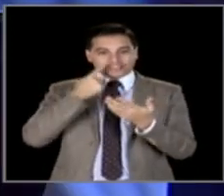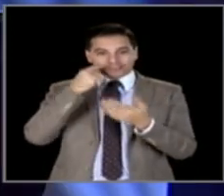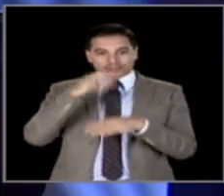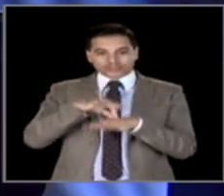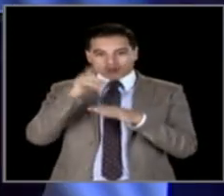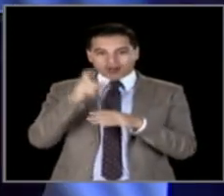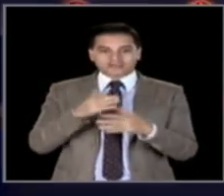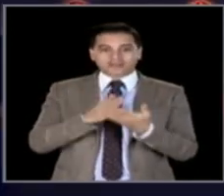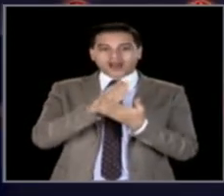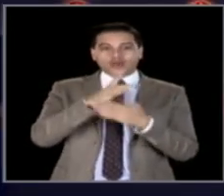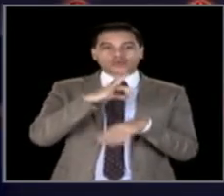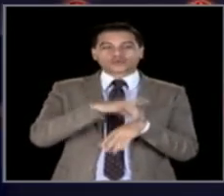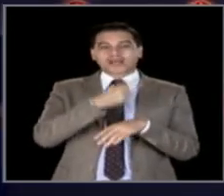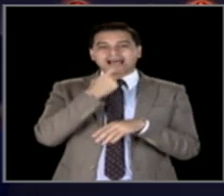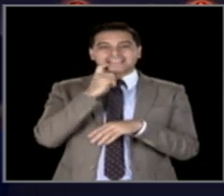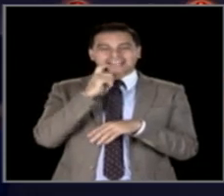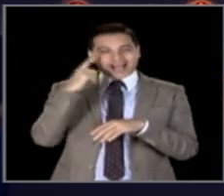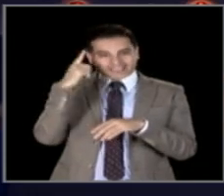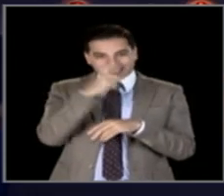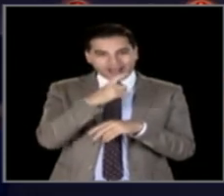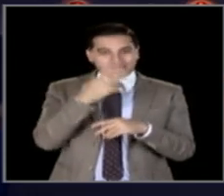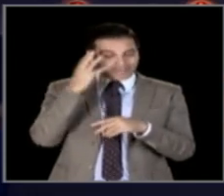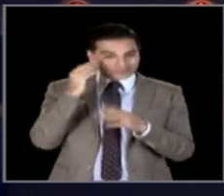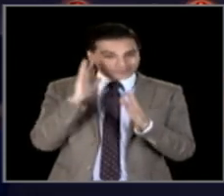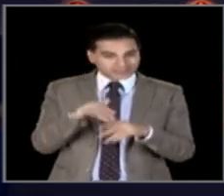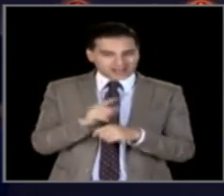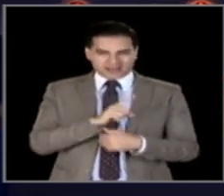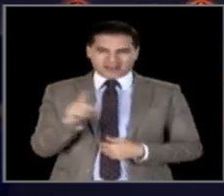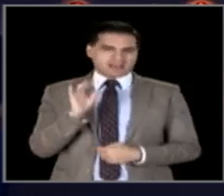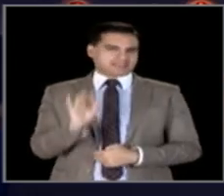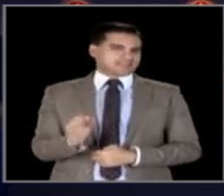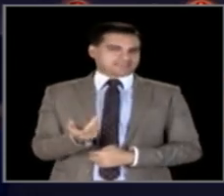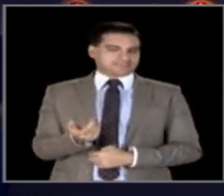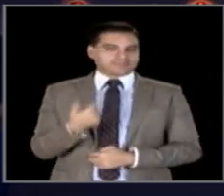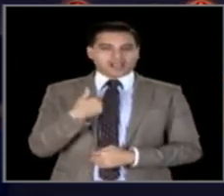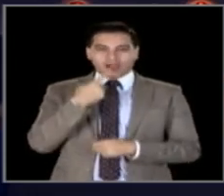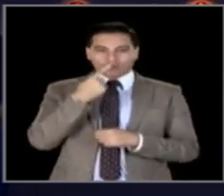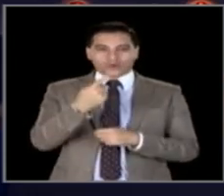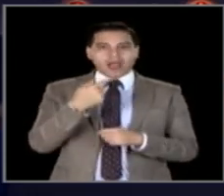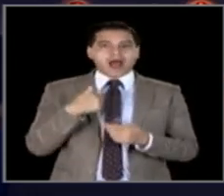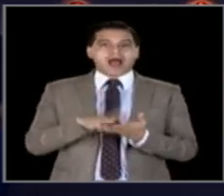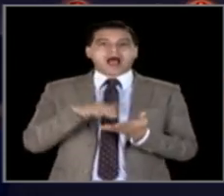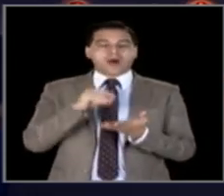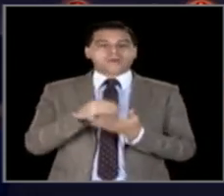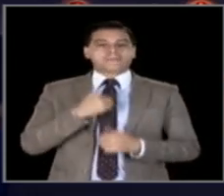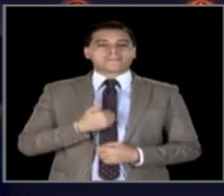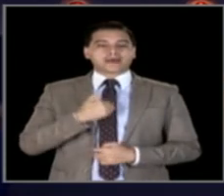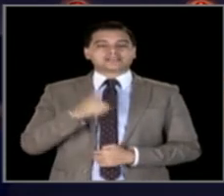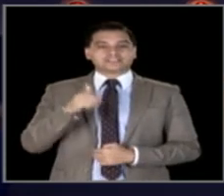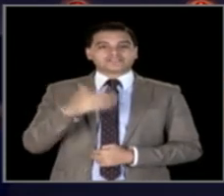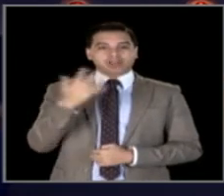لا، مفيهوش أي متعة. ده أنا عايز أقولك حاجة، أنا أول ما بحس إن في حاجة في أسناني